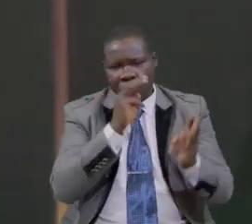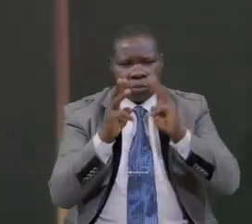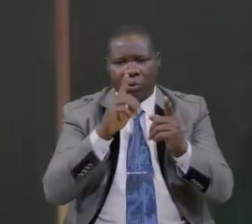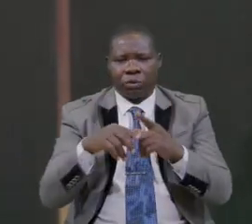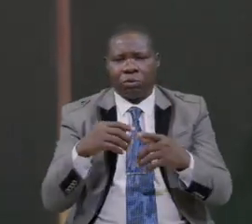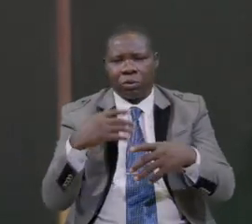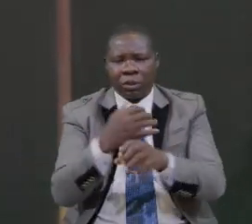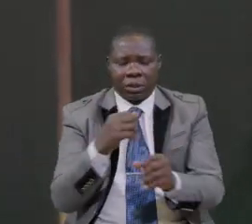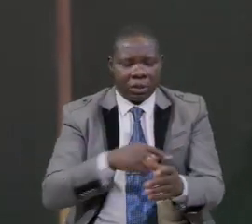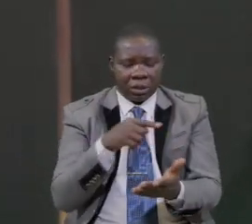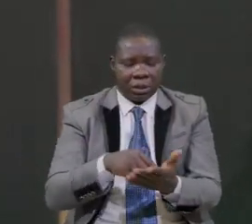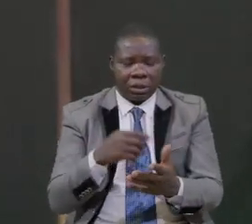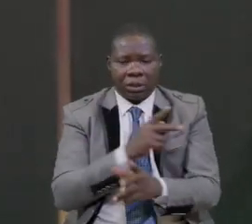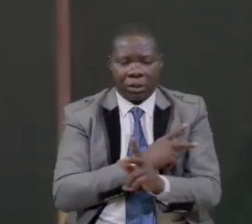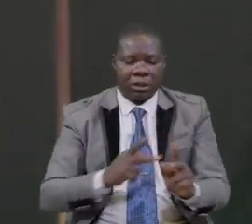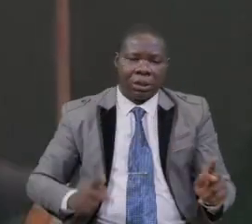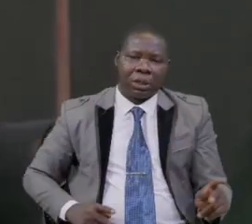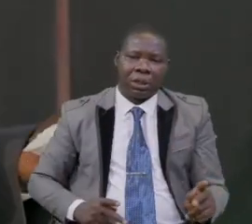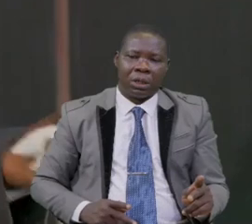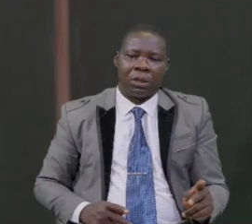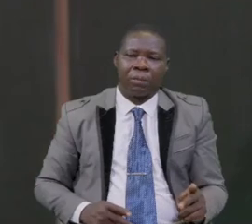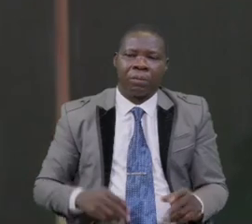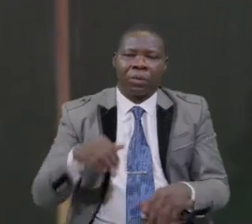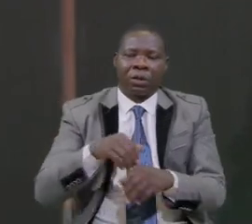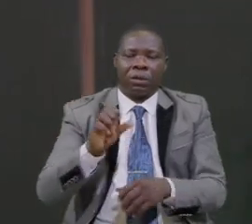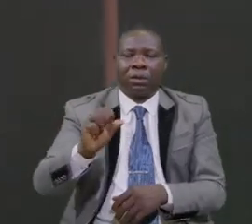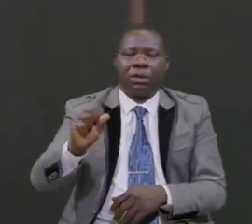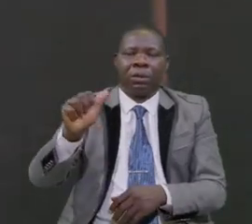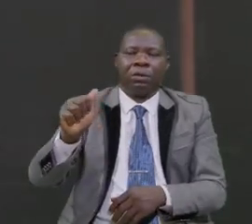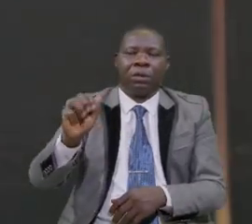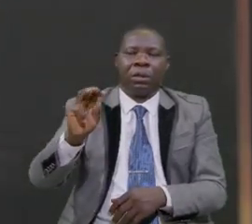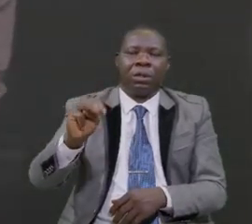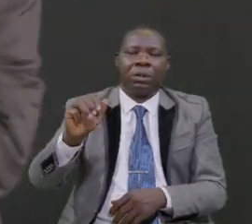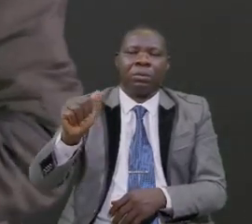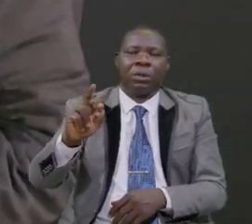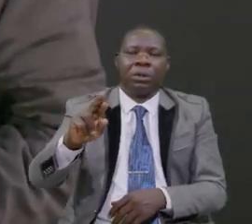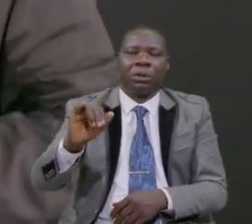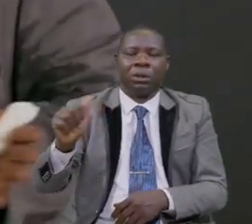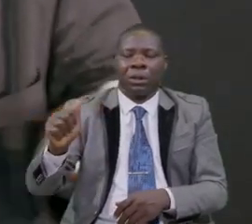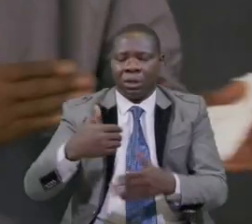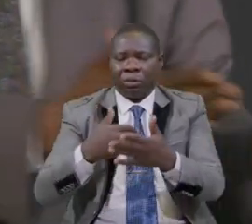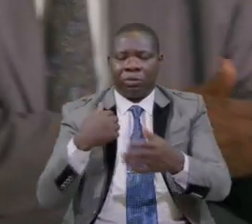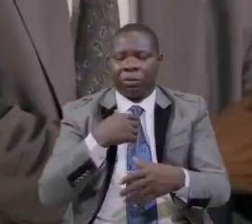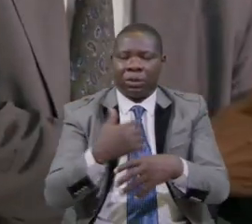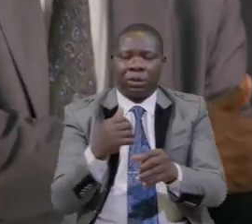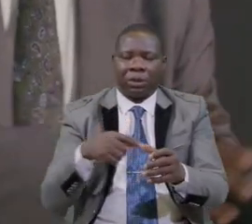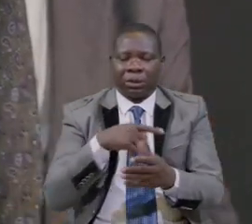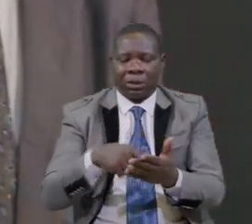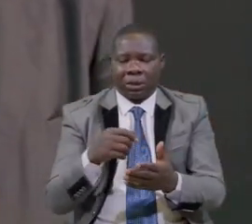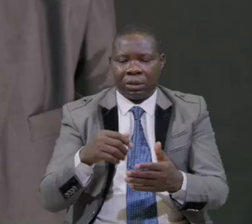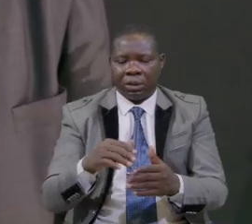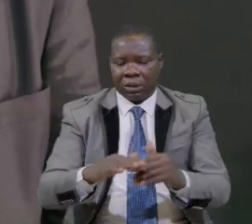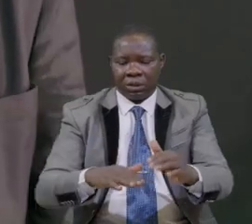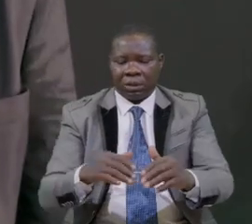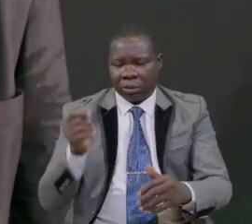pour saisir tel roi en Samarie. Maintenant, avant que nous fassions cela, il connaît nos secrets. Avant de